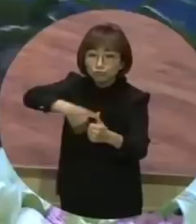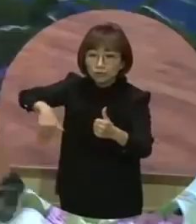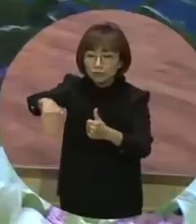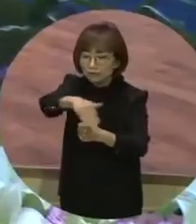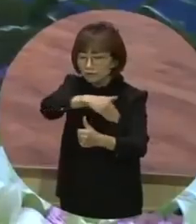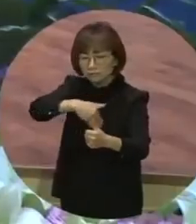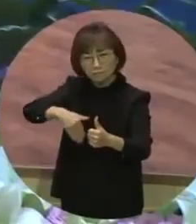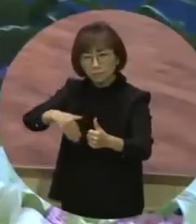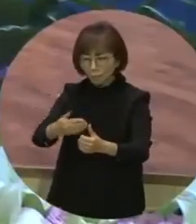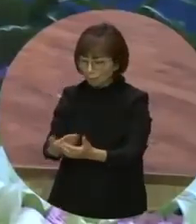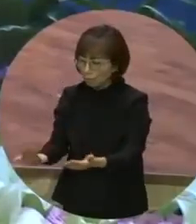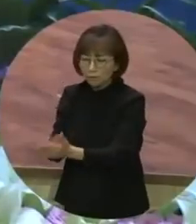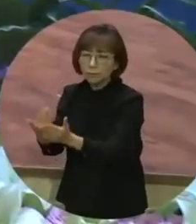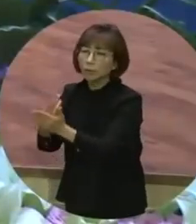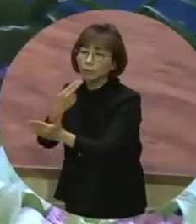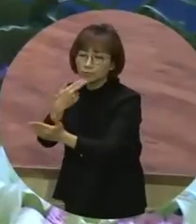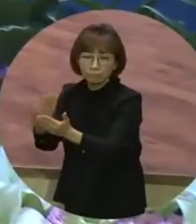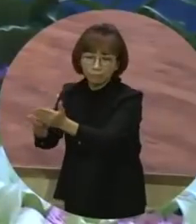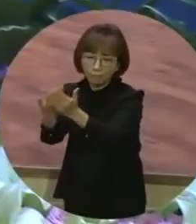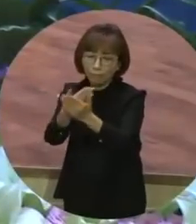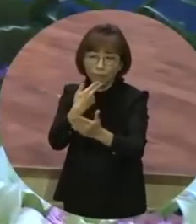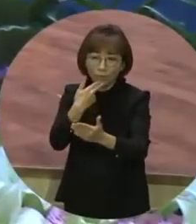낙후되어 있는데 딱 그 도시만 그래.